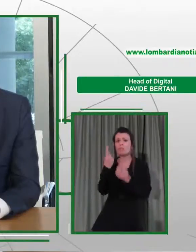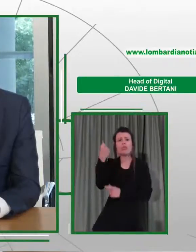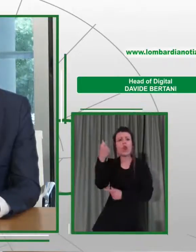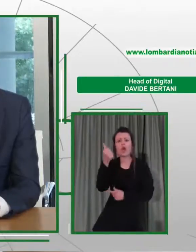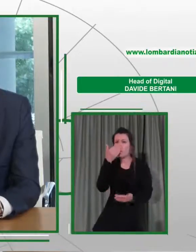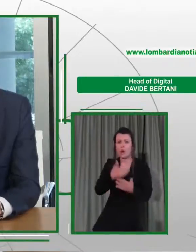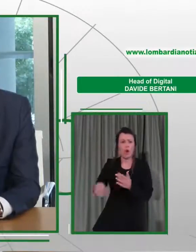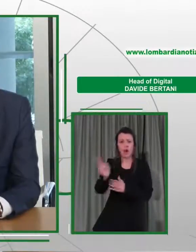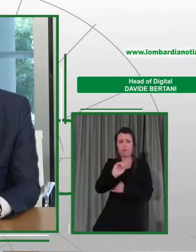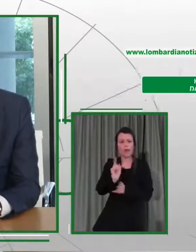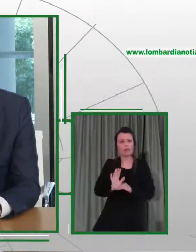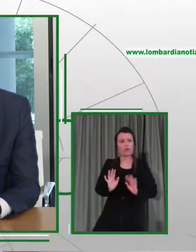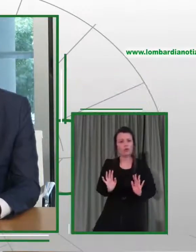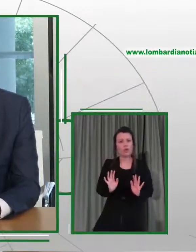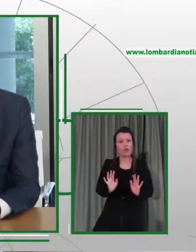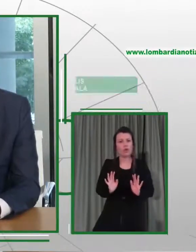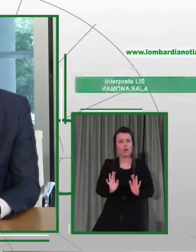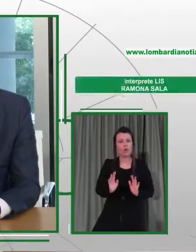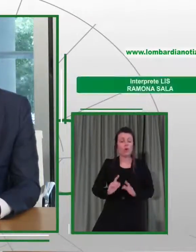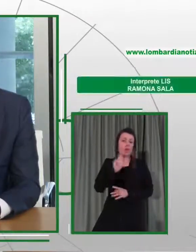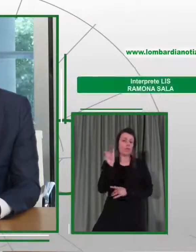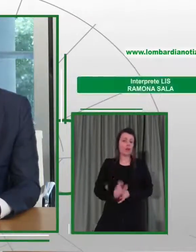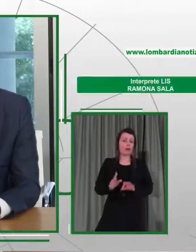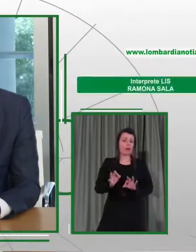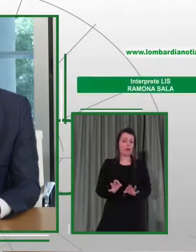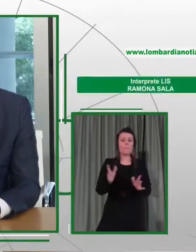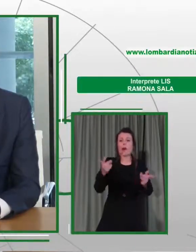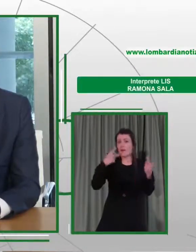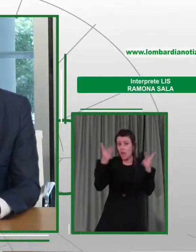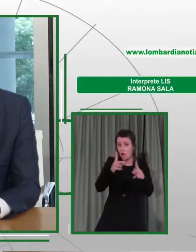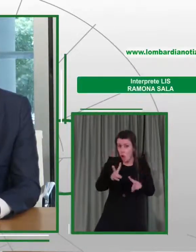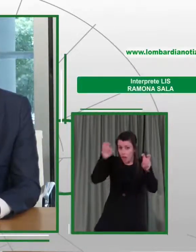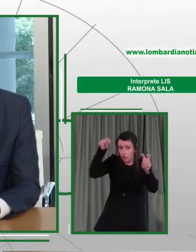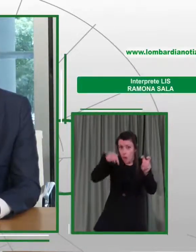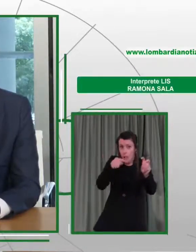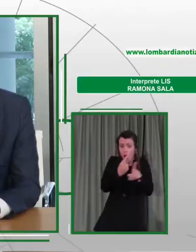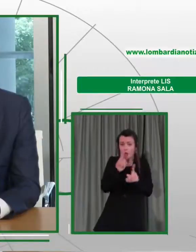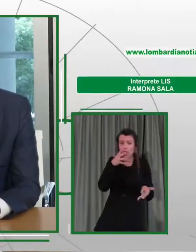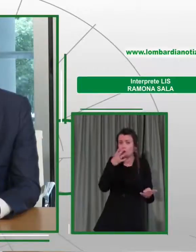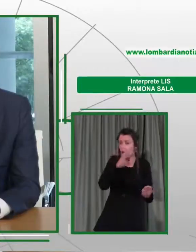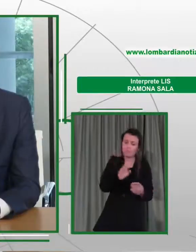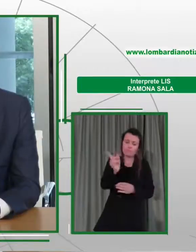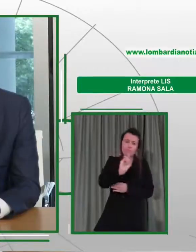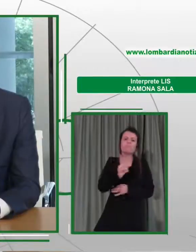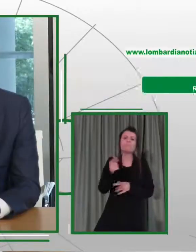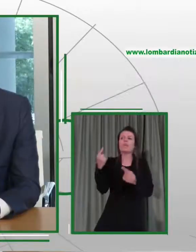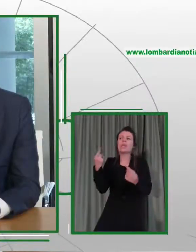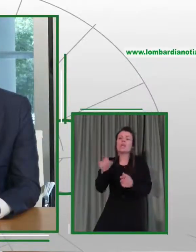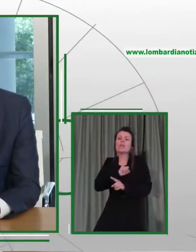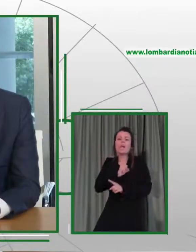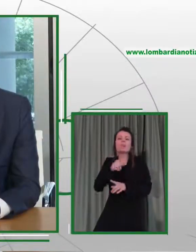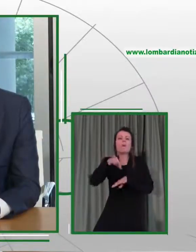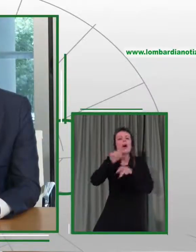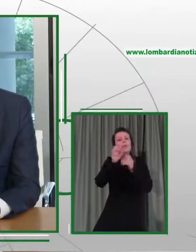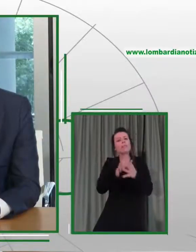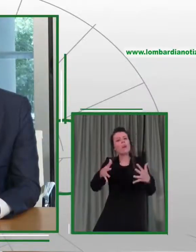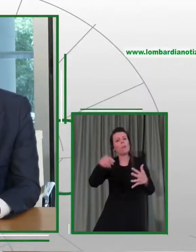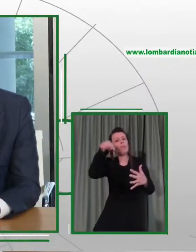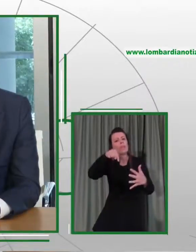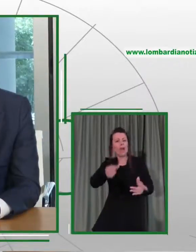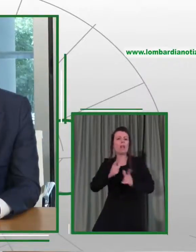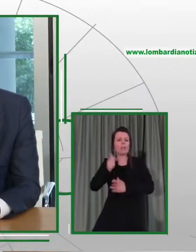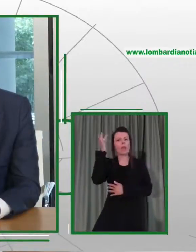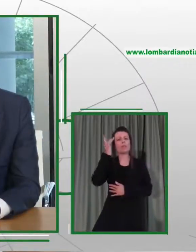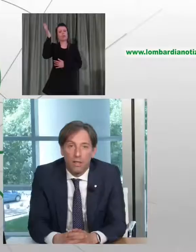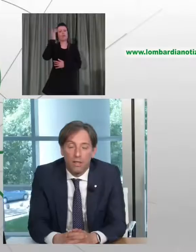nostro paese, ma non è questo il tema, perché probabilmente questa pandemia ci fa riflettere e ci fa